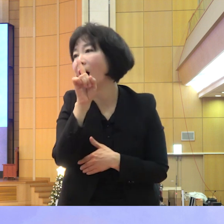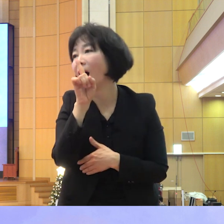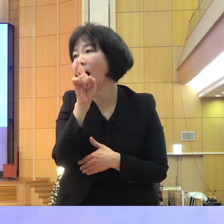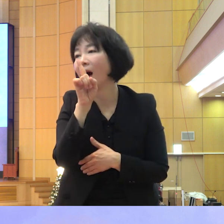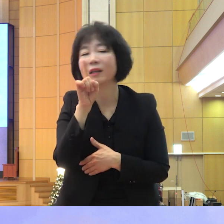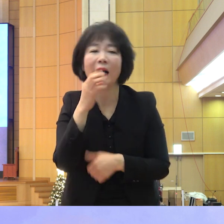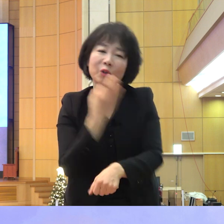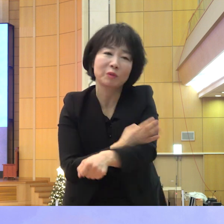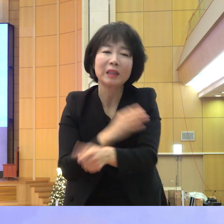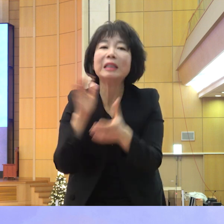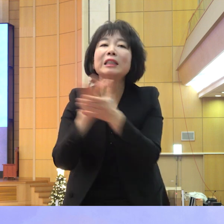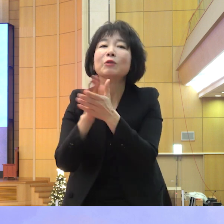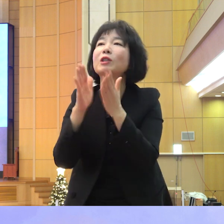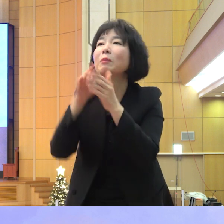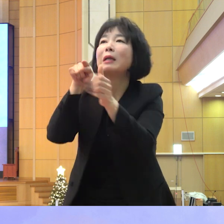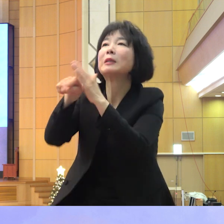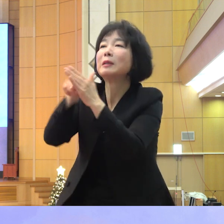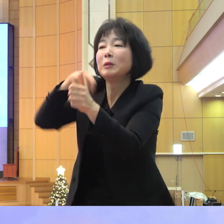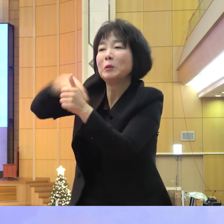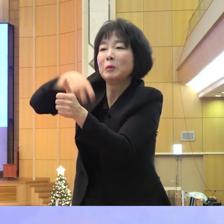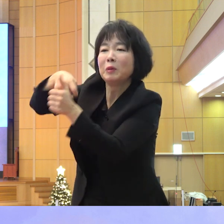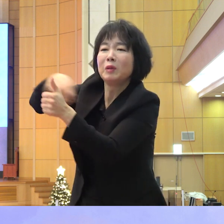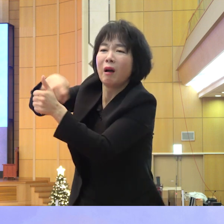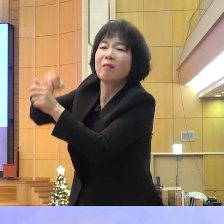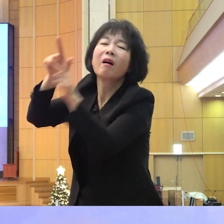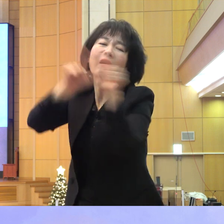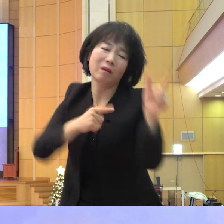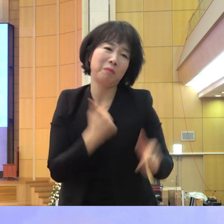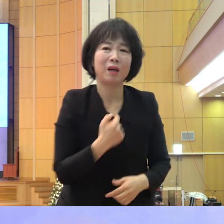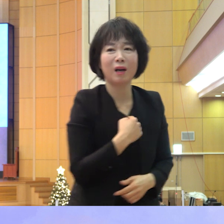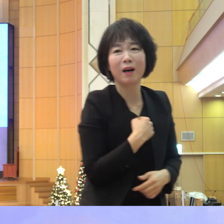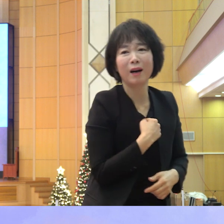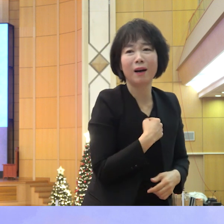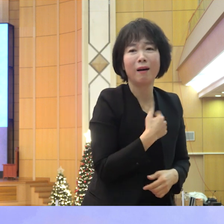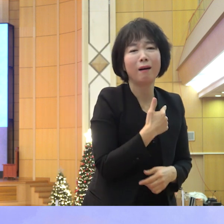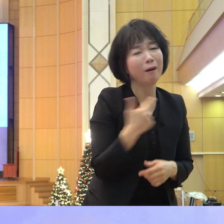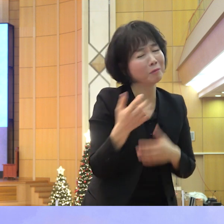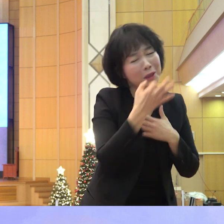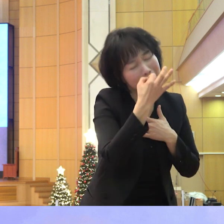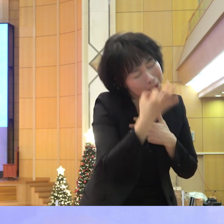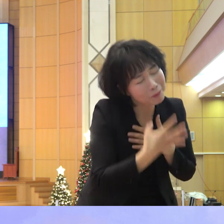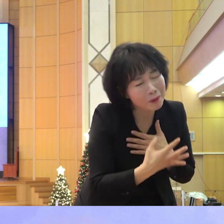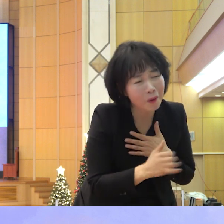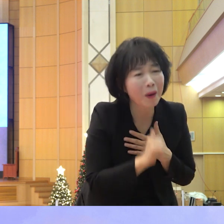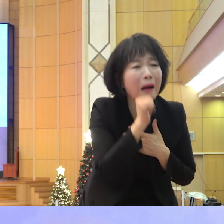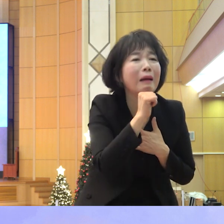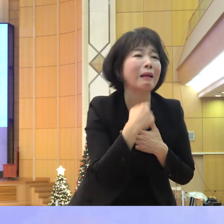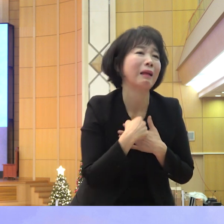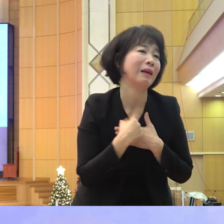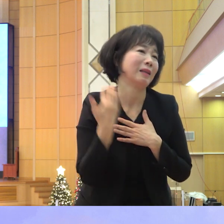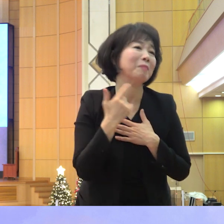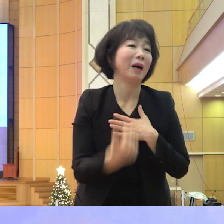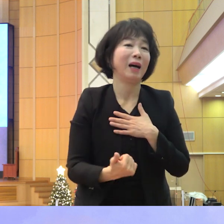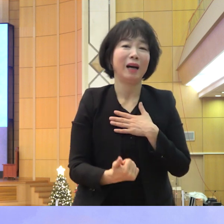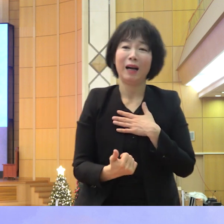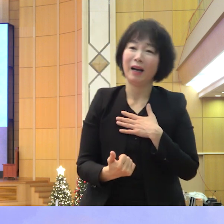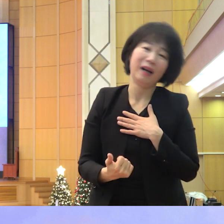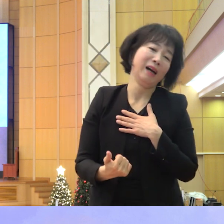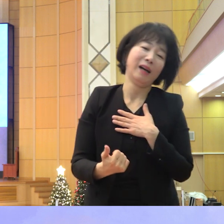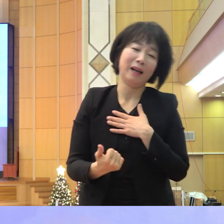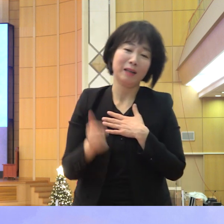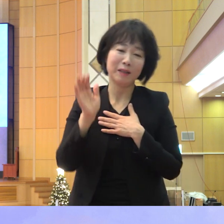그렇게 해서 집집마다 돌아가면서 맨날 그렇게 잠을 자고 살았었어요. 너무너무 정말 힘들죠.